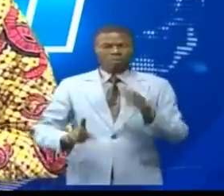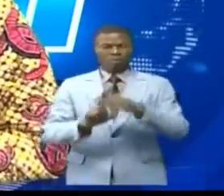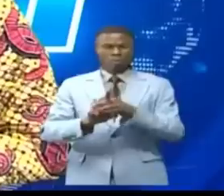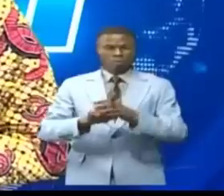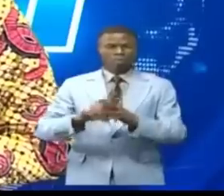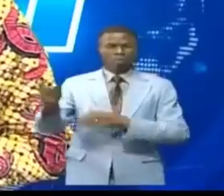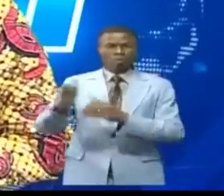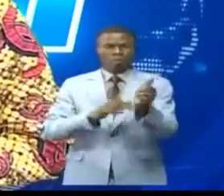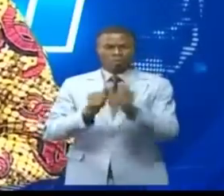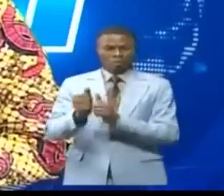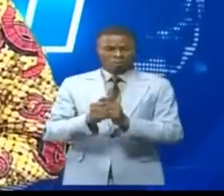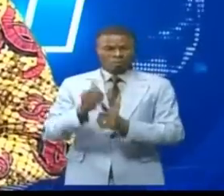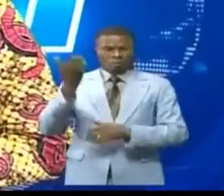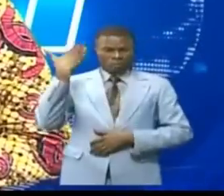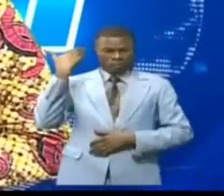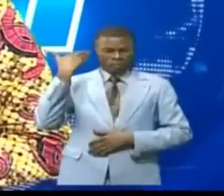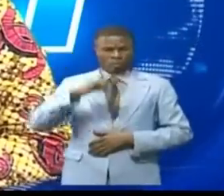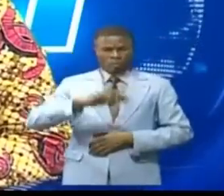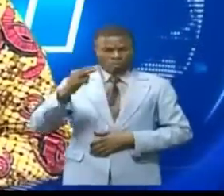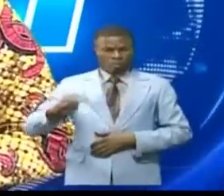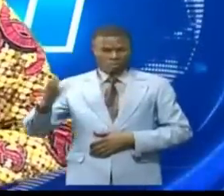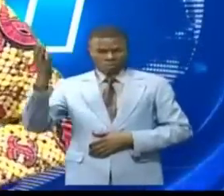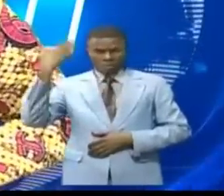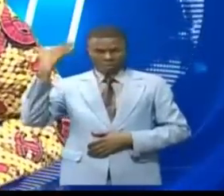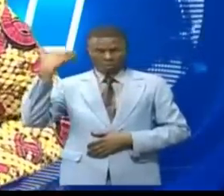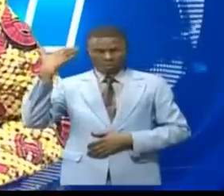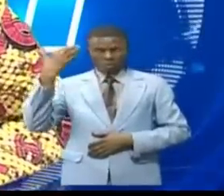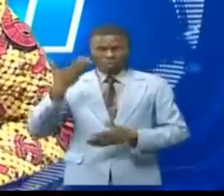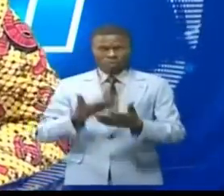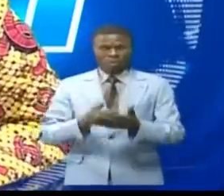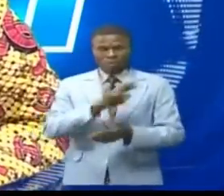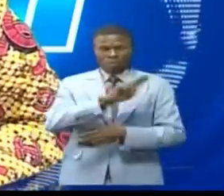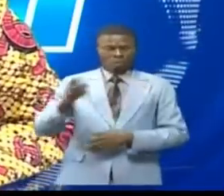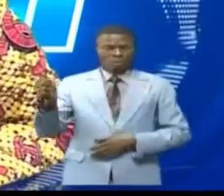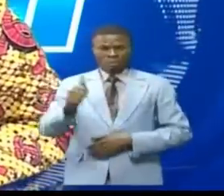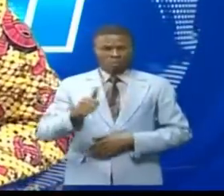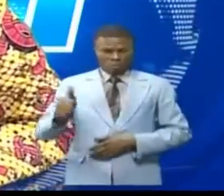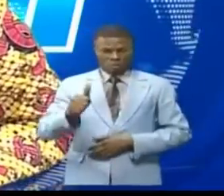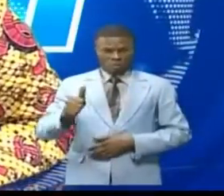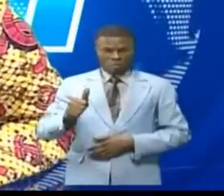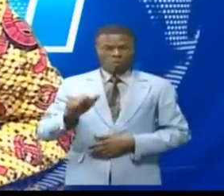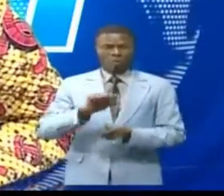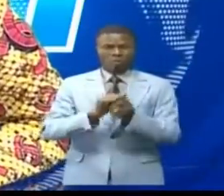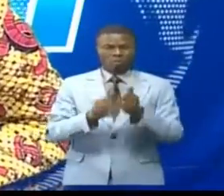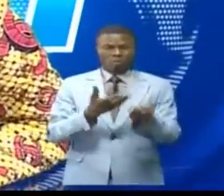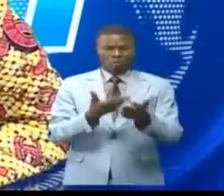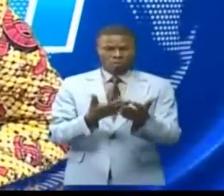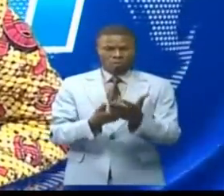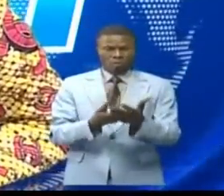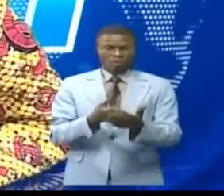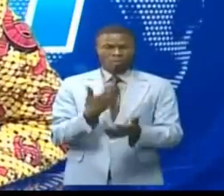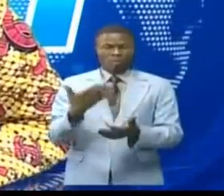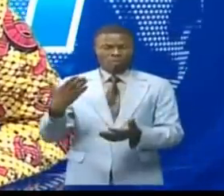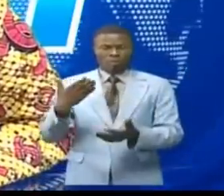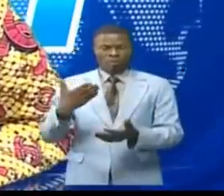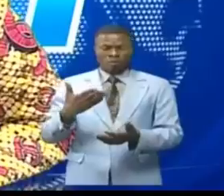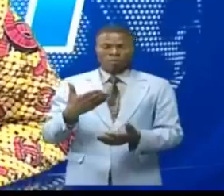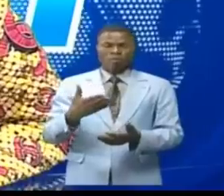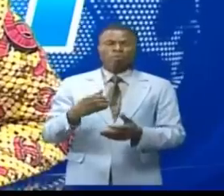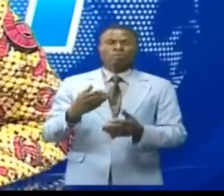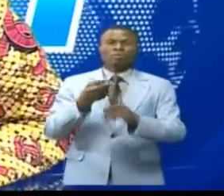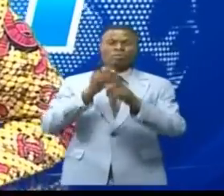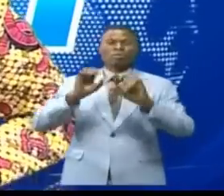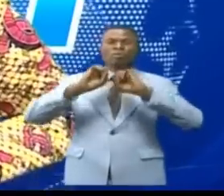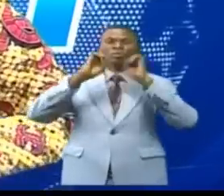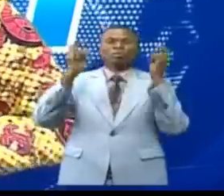la pollution plutôt de la rivière Chikapa survenue en 2021 suite au rejet de substances toxiques dans cette